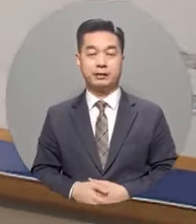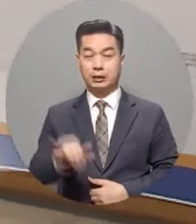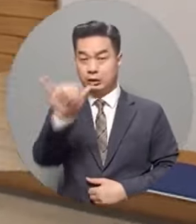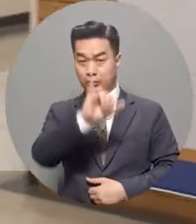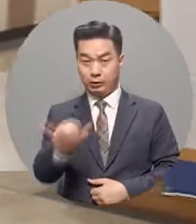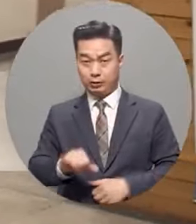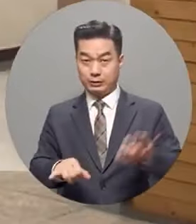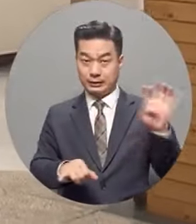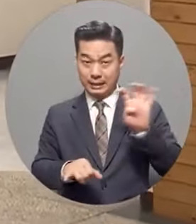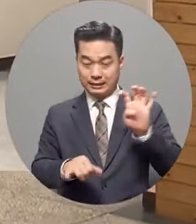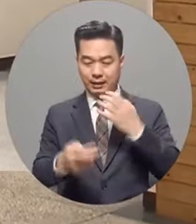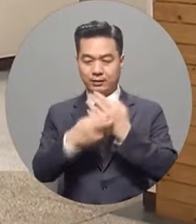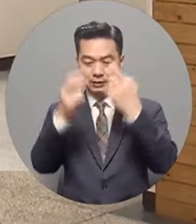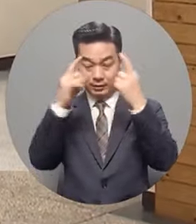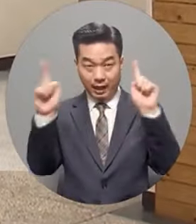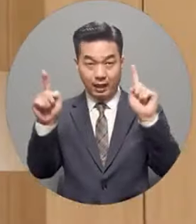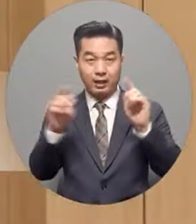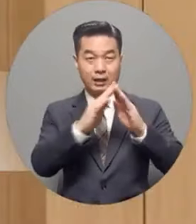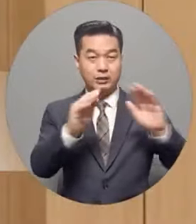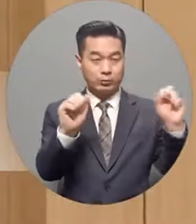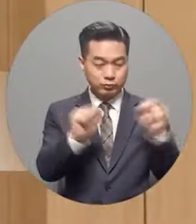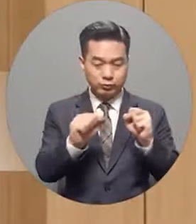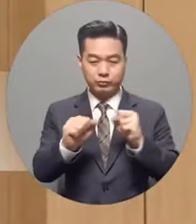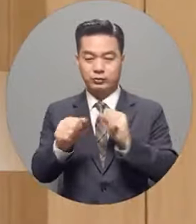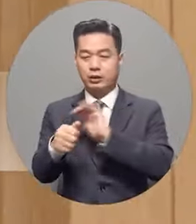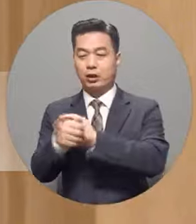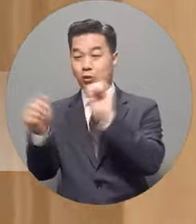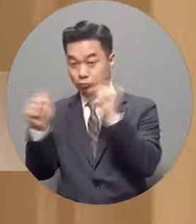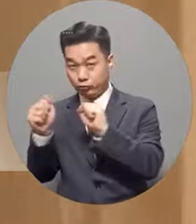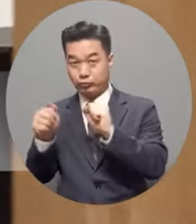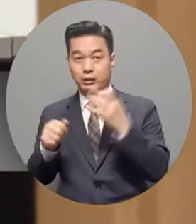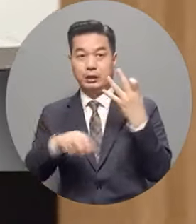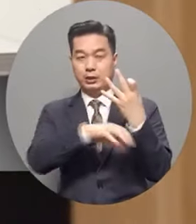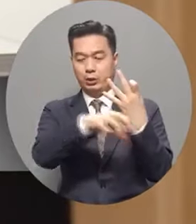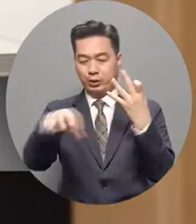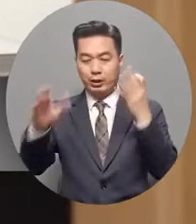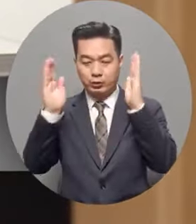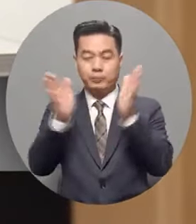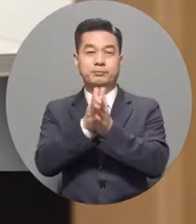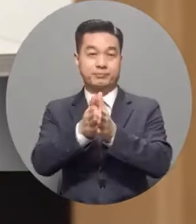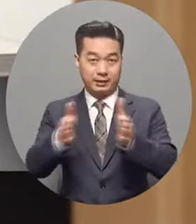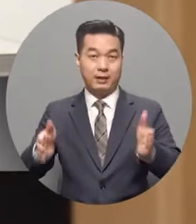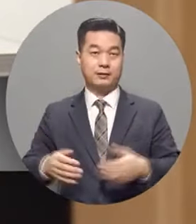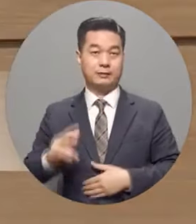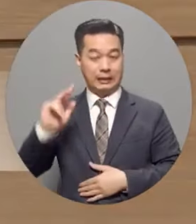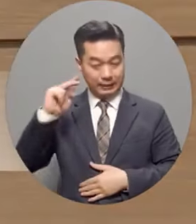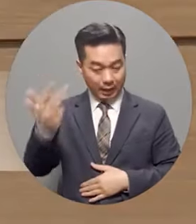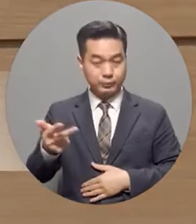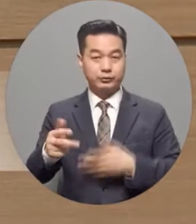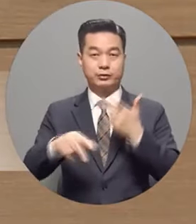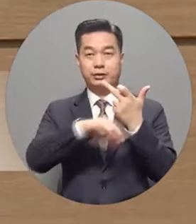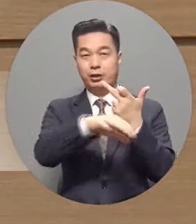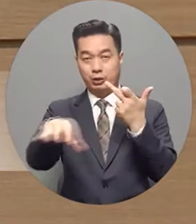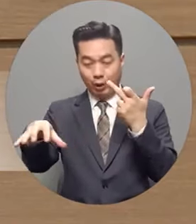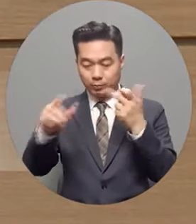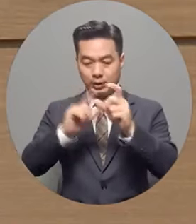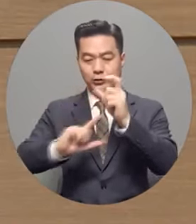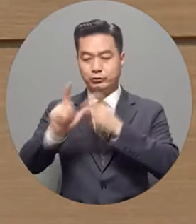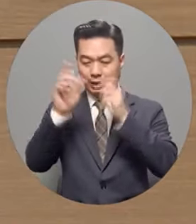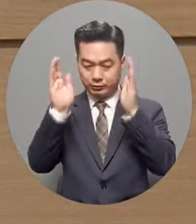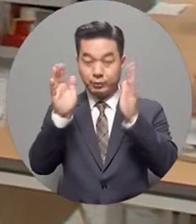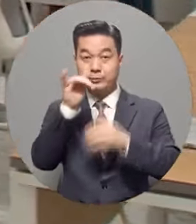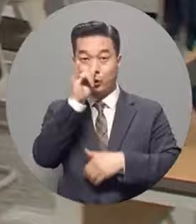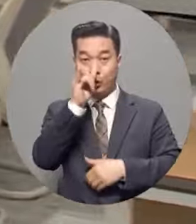의대 가운데 전북대와 경북대 등 14개 의대가 수업을 시작했다고 밝혔습니다. 다음 주에 17곳이 추가로 수업을